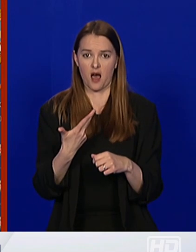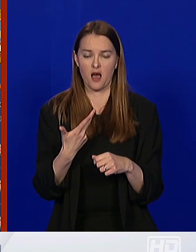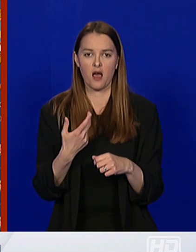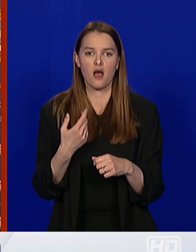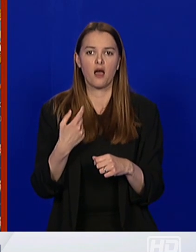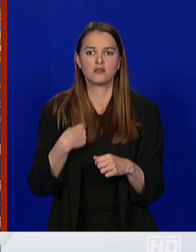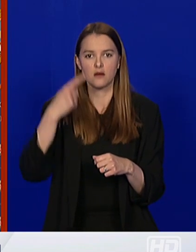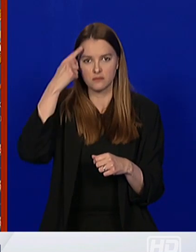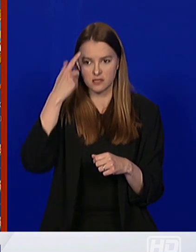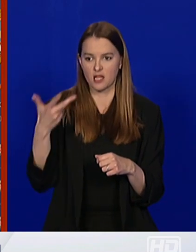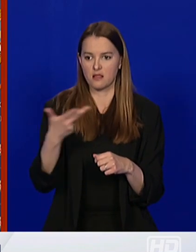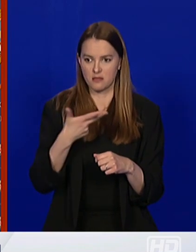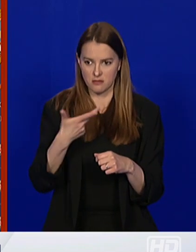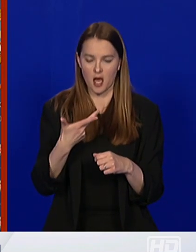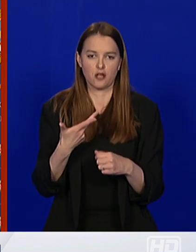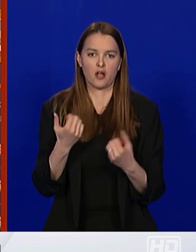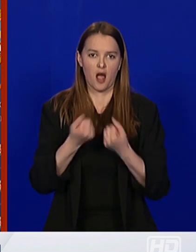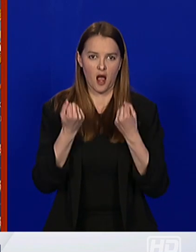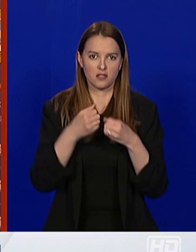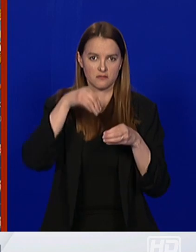bila relevantna i dobra.